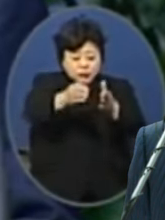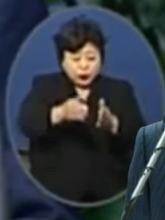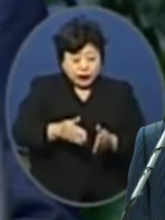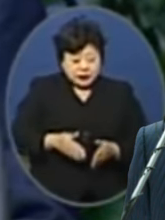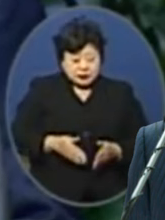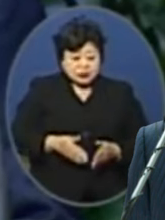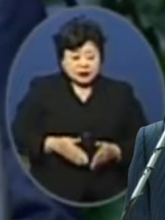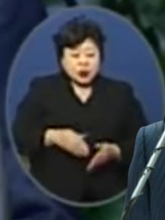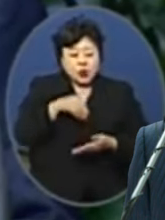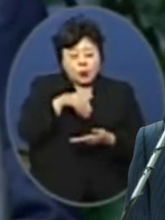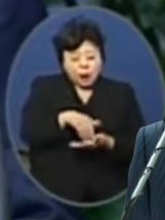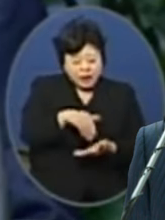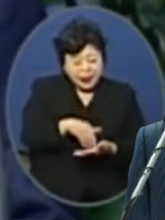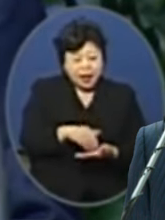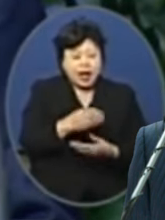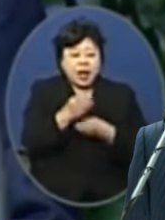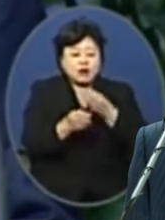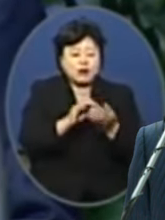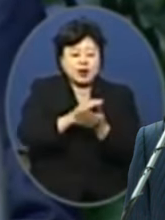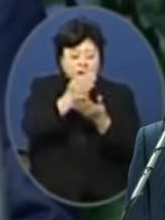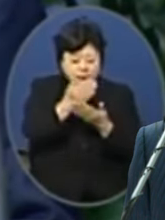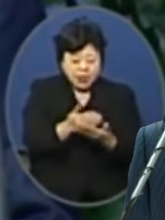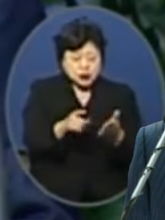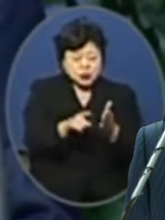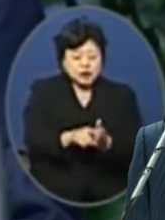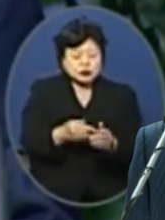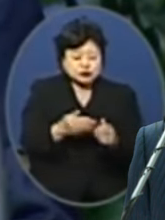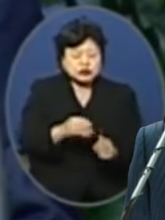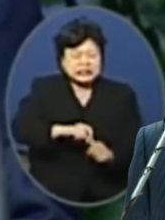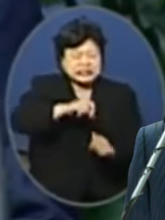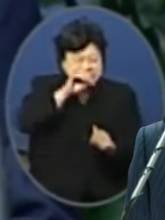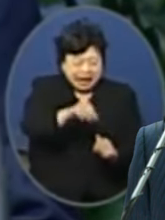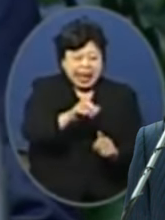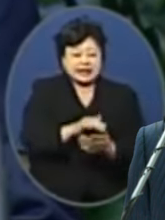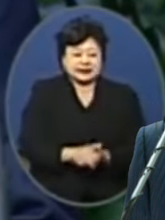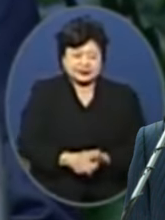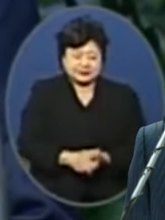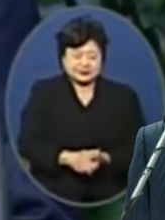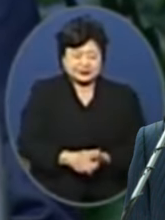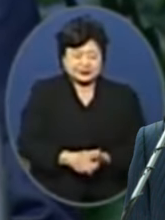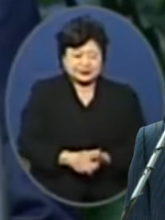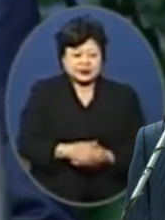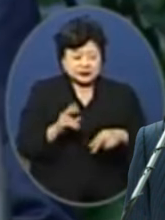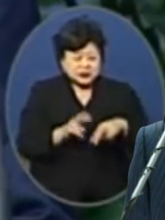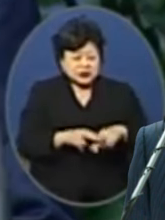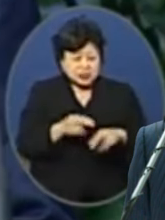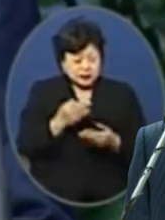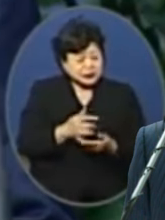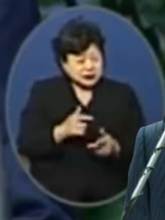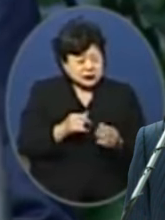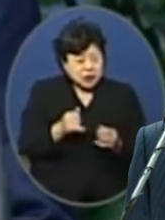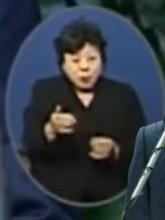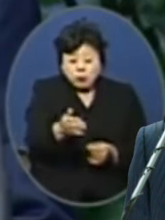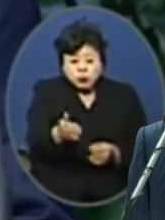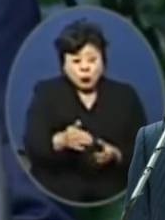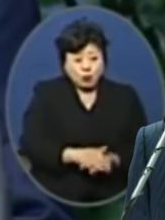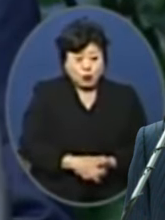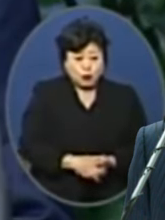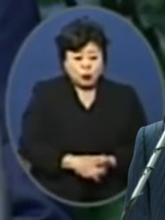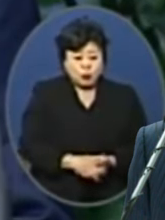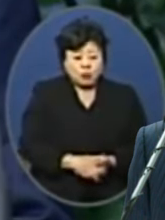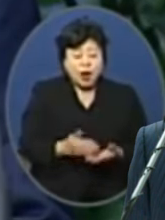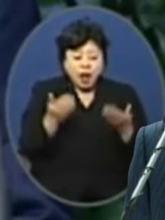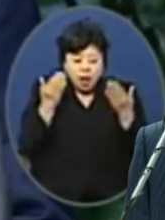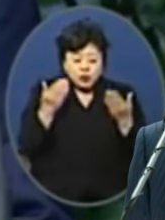린다는는 회개하고 변화기 위해서 주는 징계라는 것입니다 징계를 안 받는 사람은 없습니다